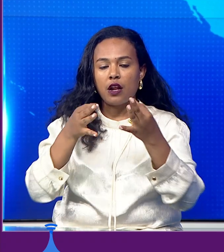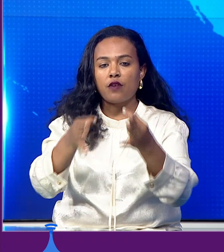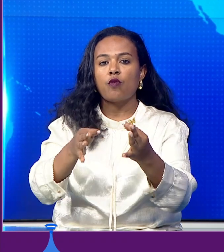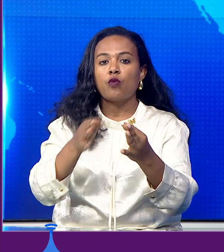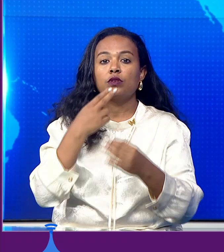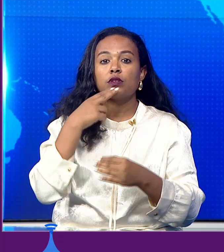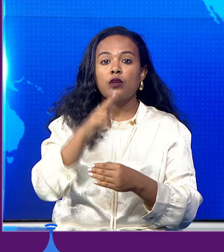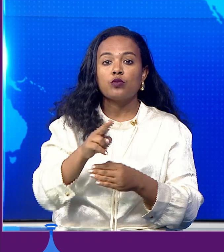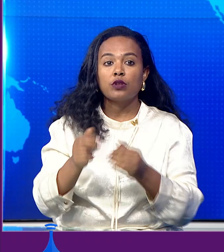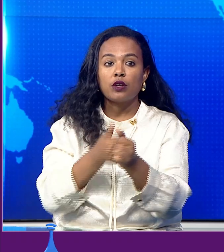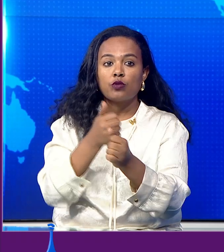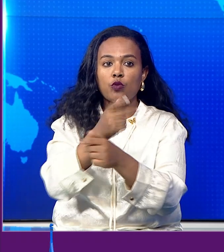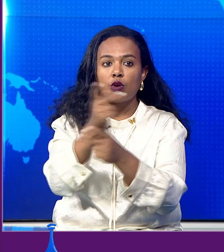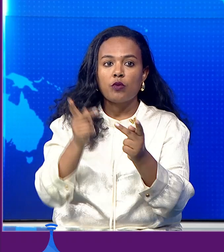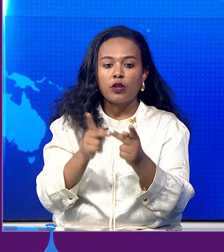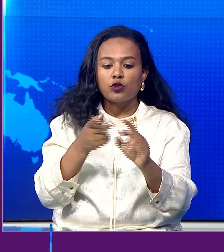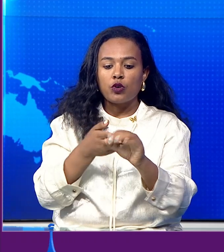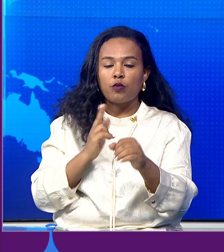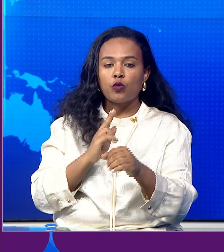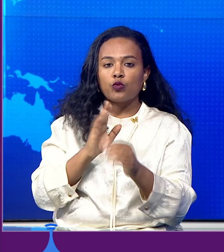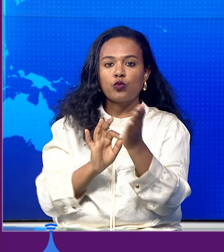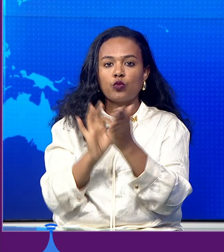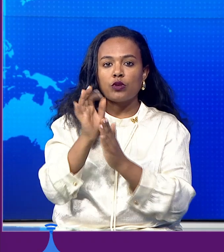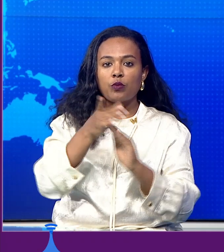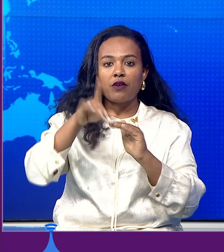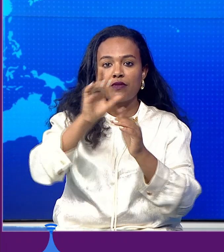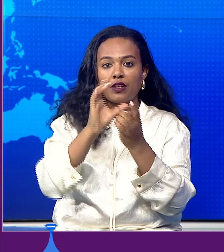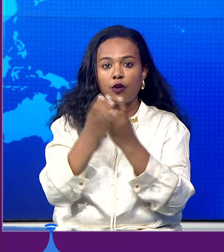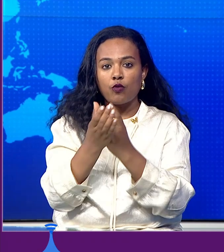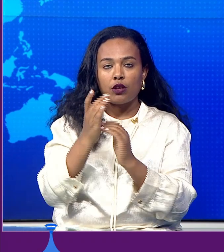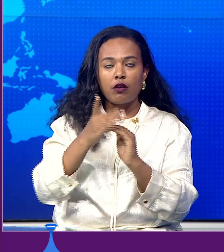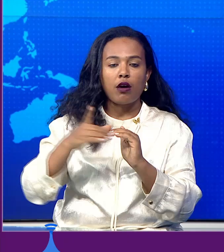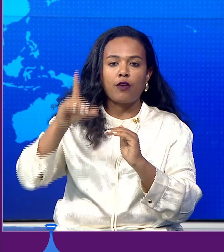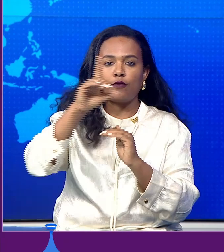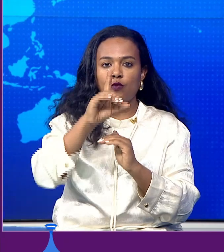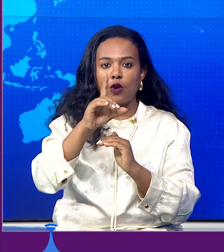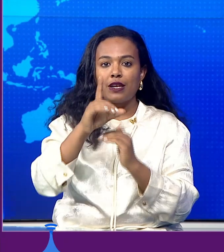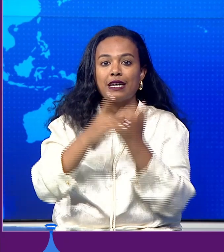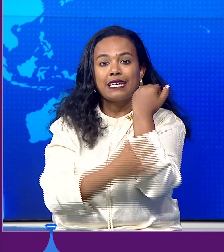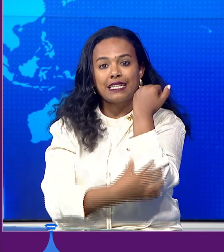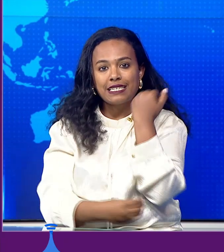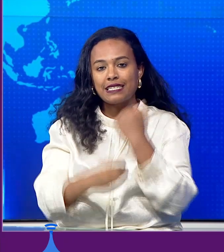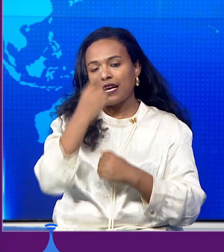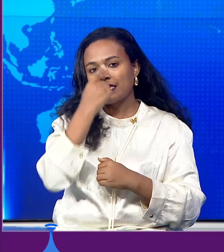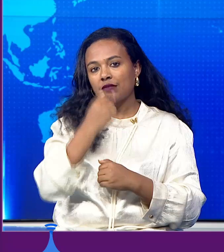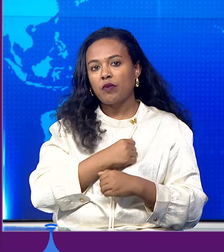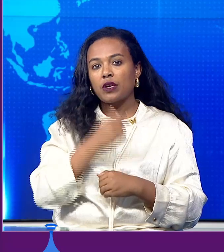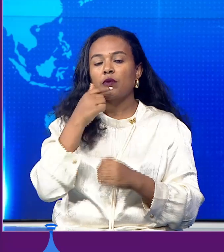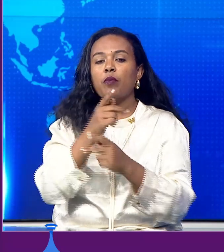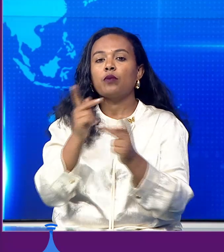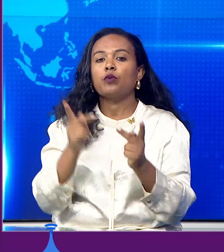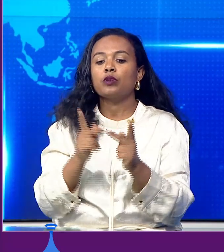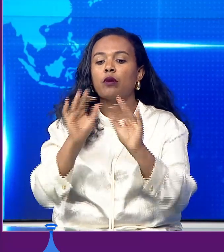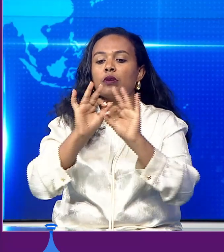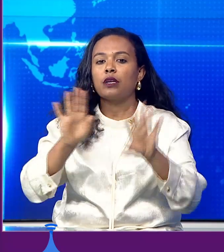ትዕዛዙን ተከትሎም ከቀያቸው የሚፈናቀሉት ሰዎች ቁጥር በከፍተኛ ሁኔታ አሻቅቧል። ለደህንነት አስተማማኝ የሚባል ቦታ በሌላት